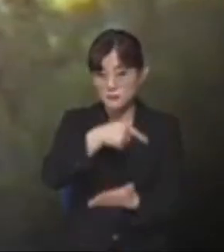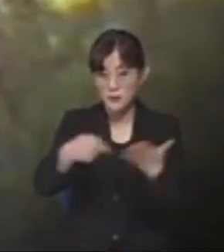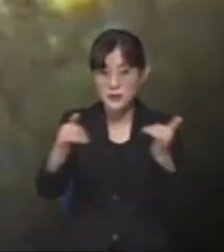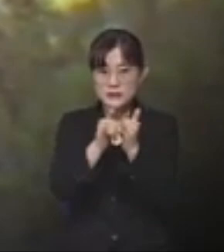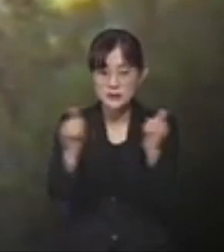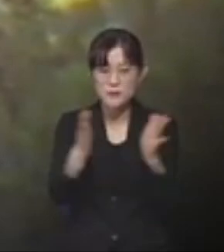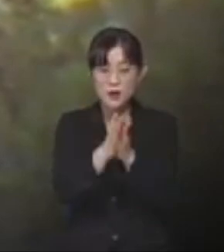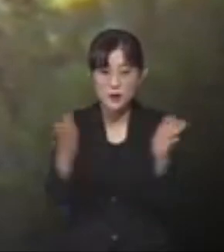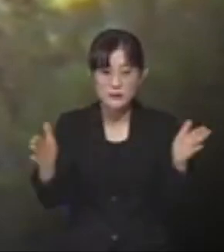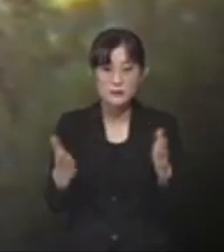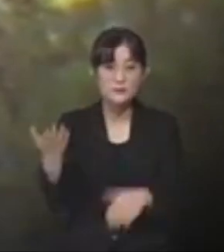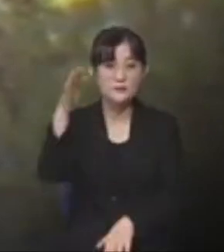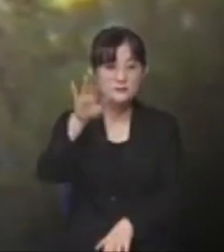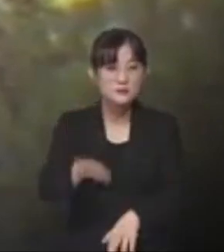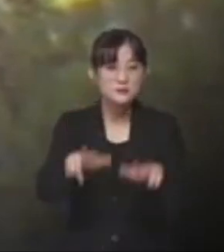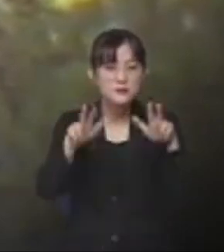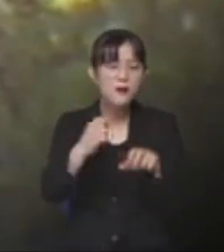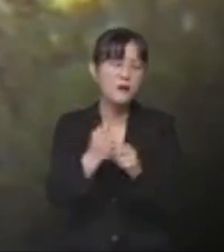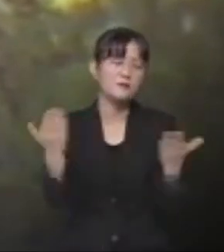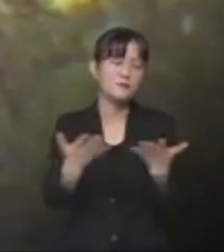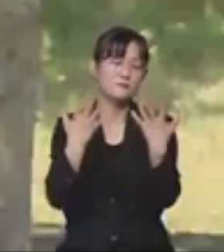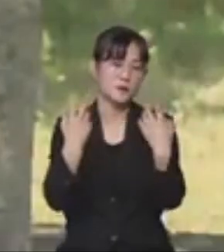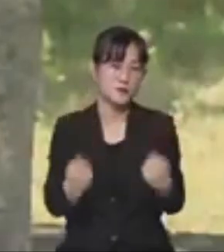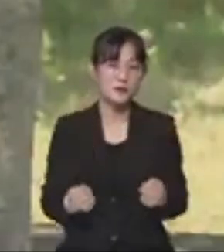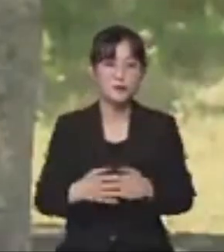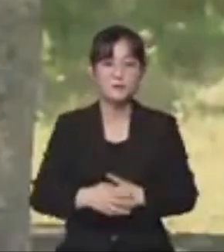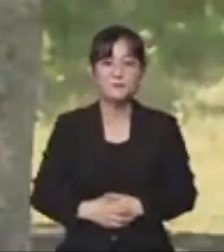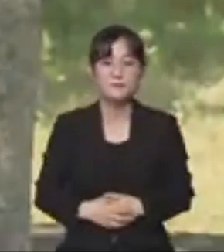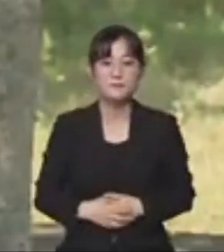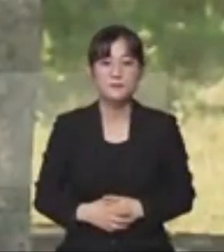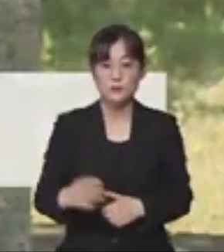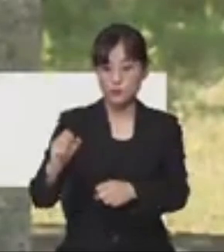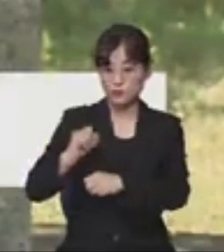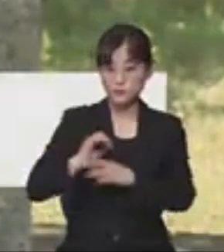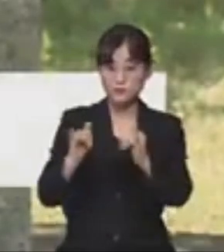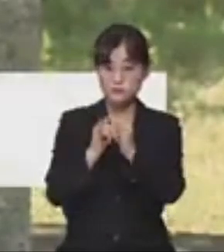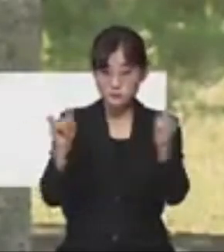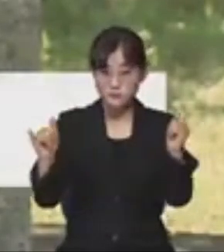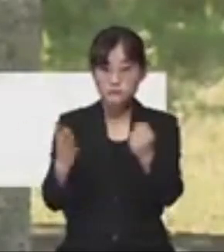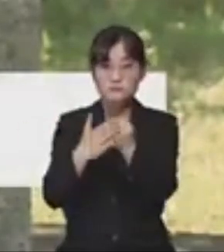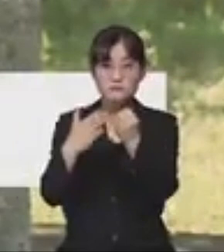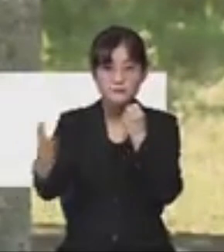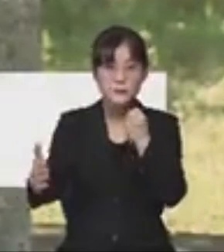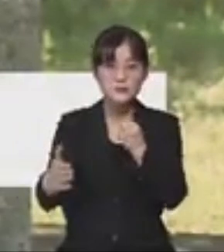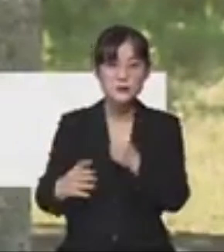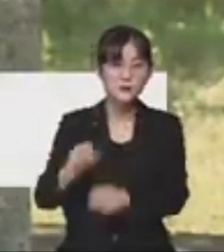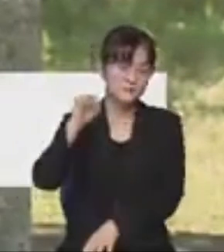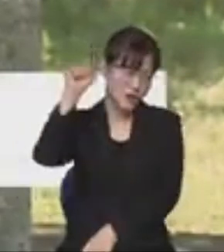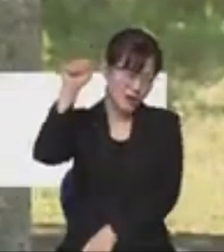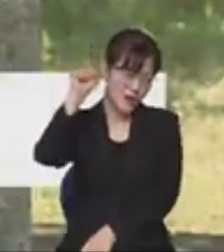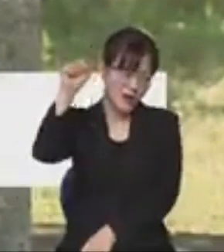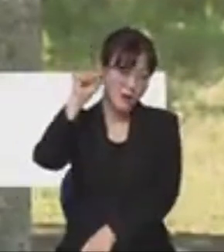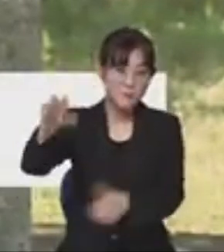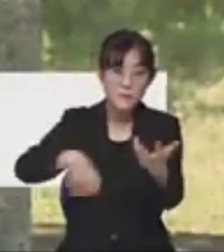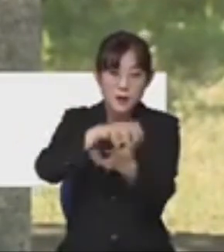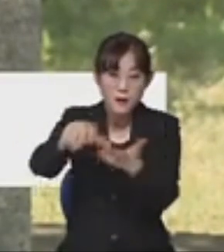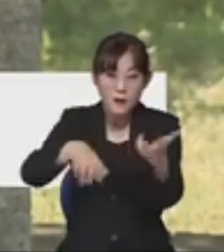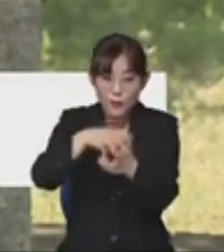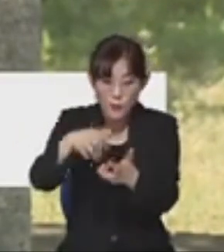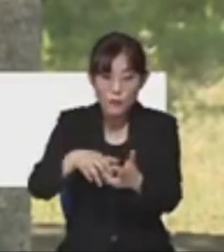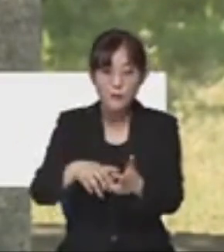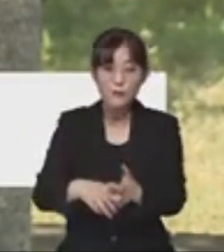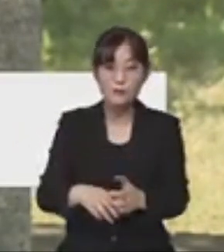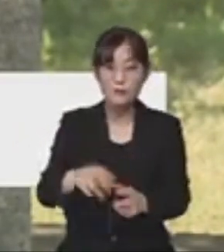본격 시작됐지만 아직 갈 길은 멉니다. 군인들 때문에 이렇게 그 시위가 일어났고 근데 경찰은